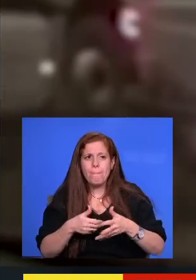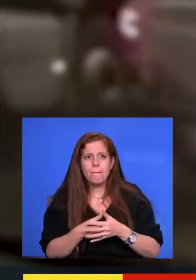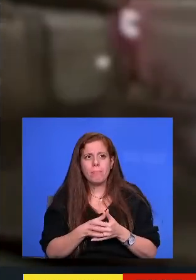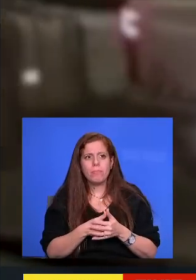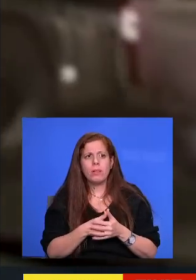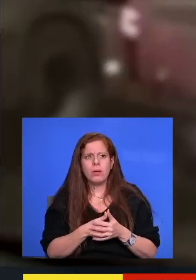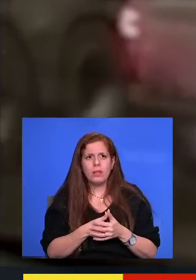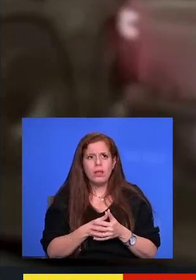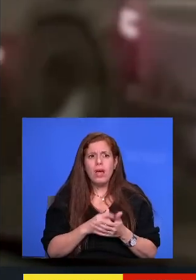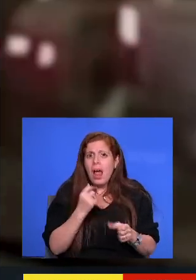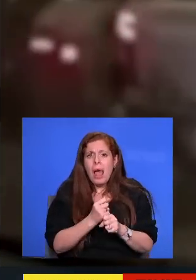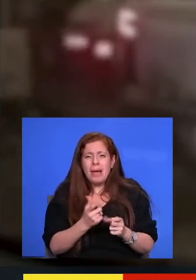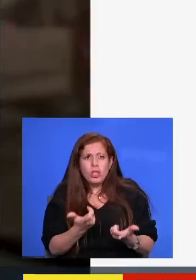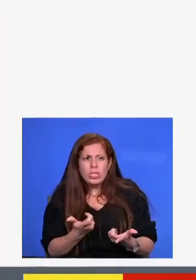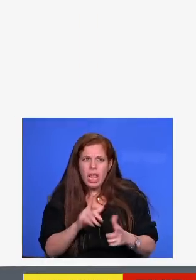אתה עושה את זה?